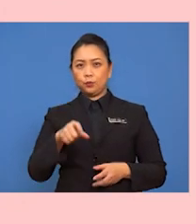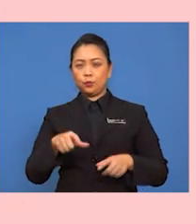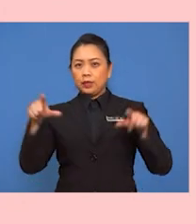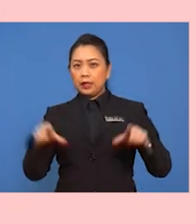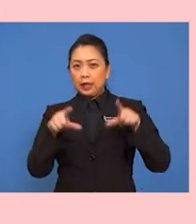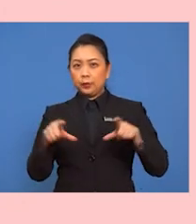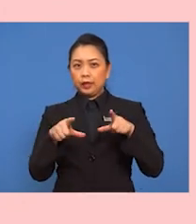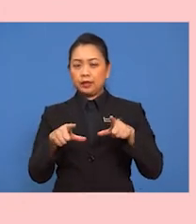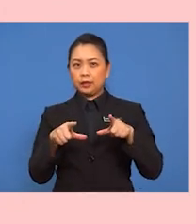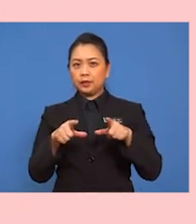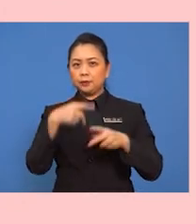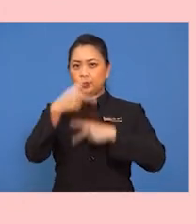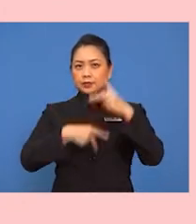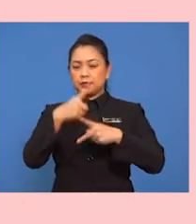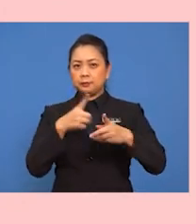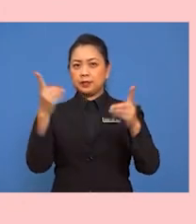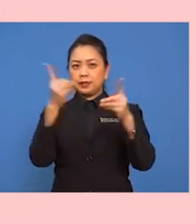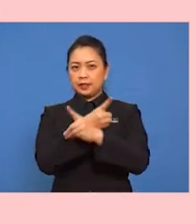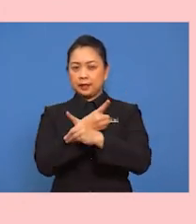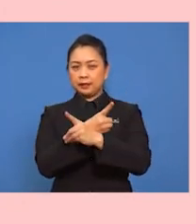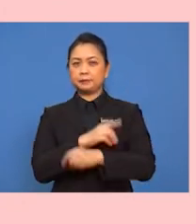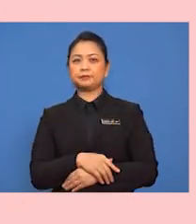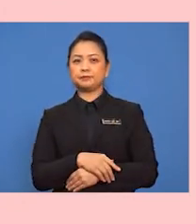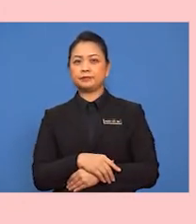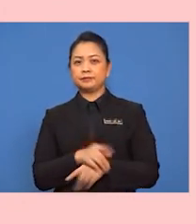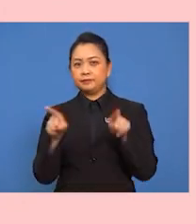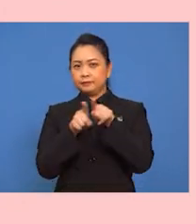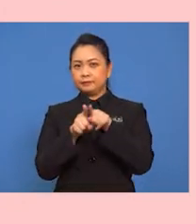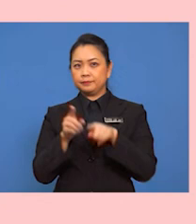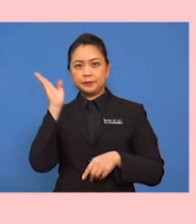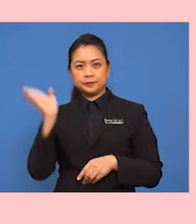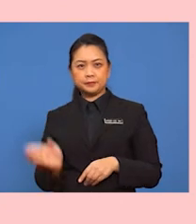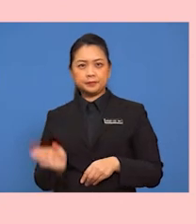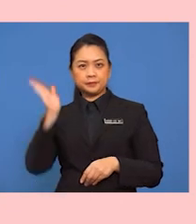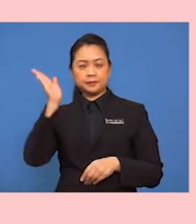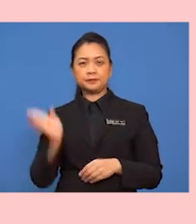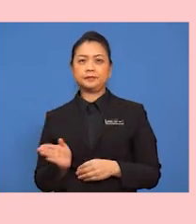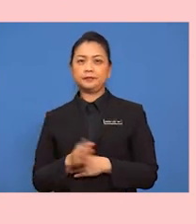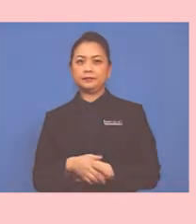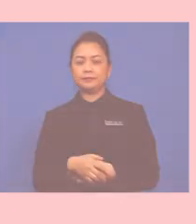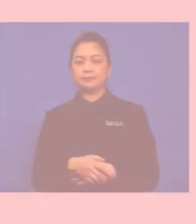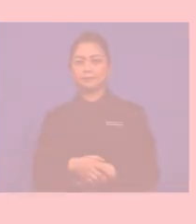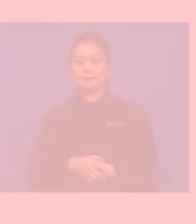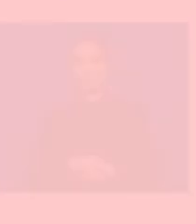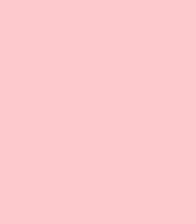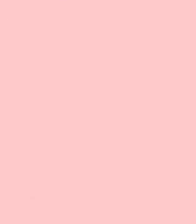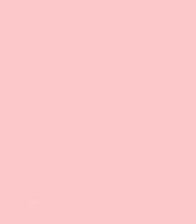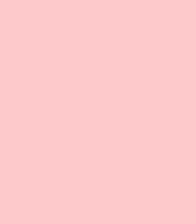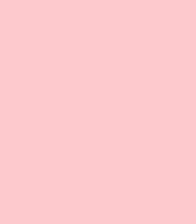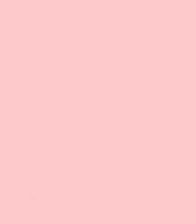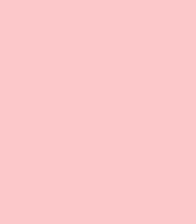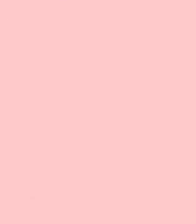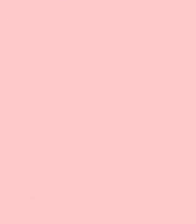melakukan proses pendaraban 1 per negatif 2, darab